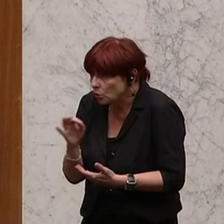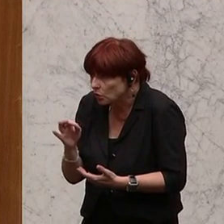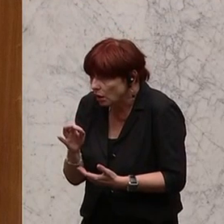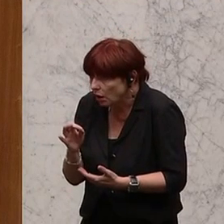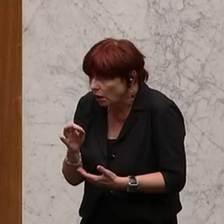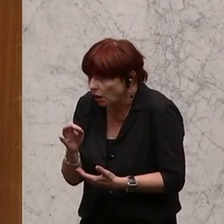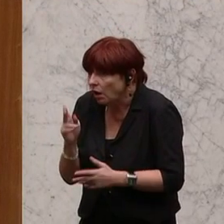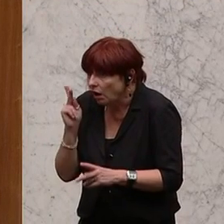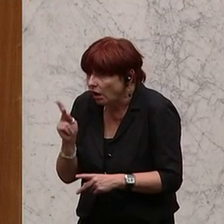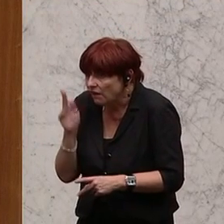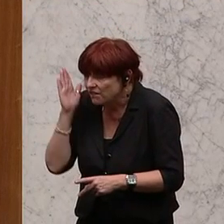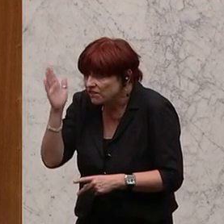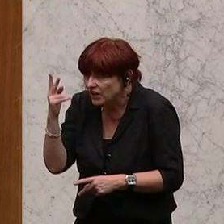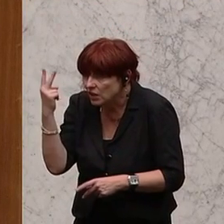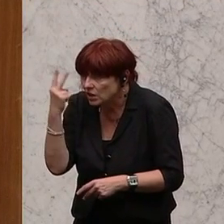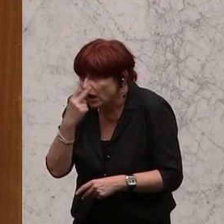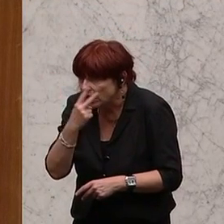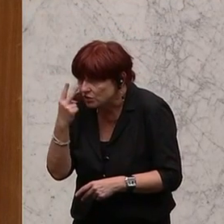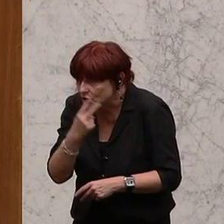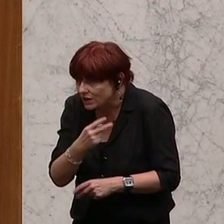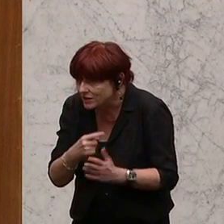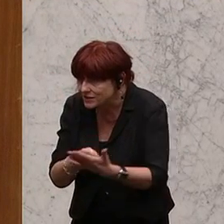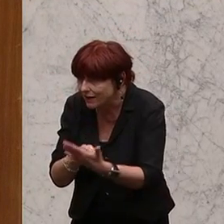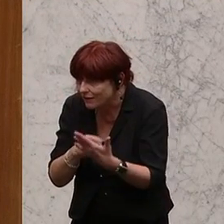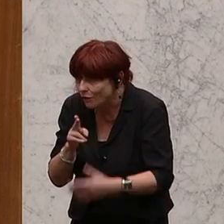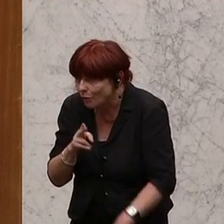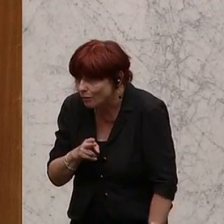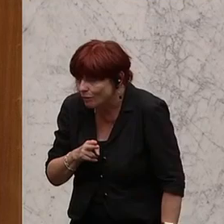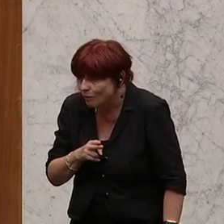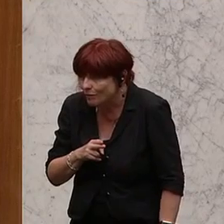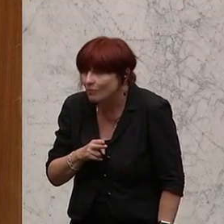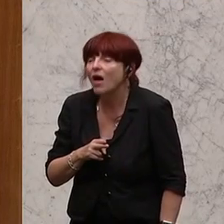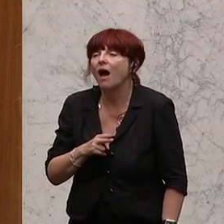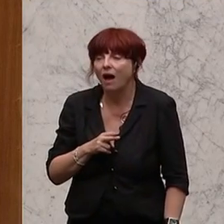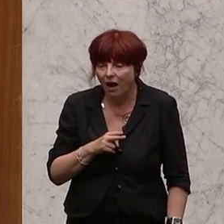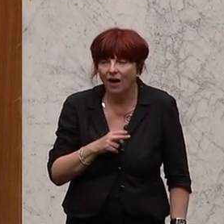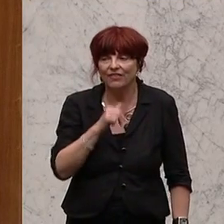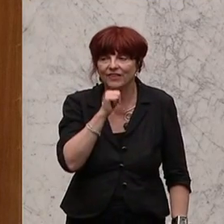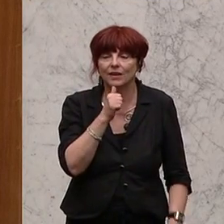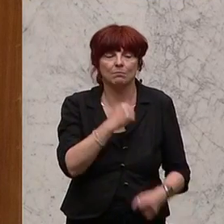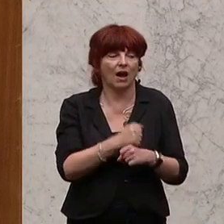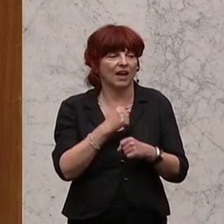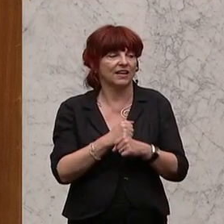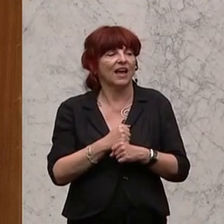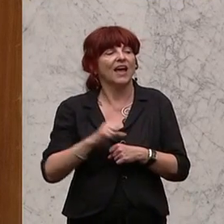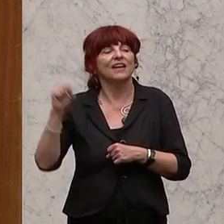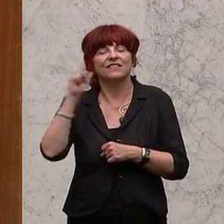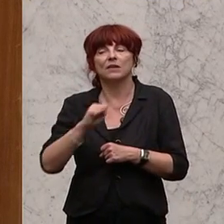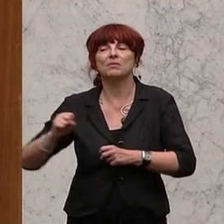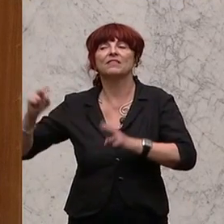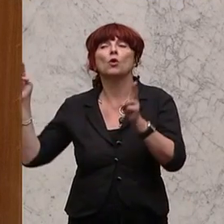heute zustimmen? Nein, Sie werden nicht zustimmen. Und wissen Sie, warum Sie das nicht tun? Weil in Wahrheit der Sebastian Kurz immer